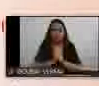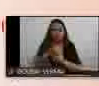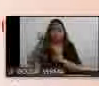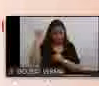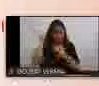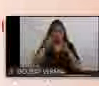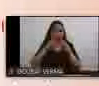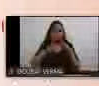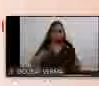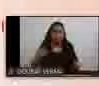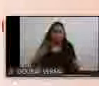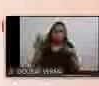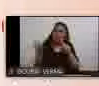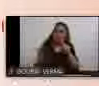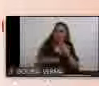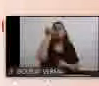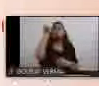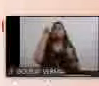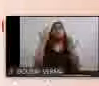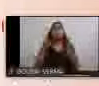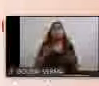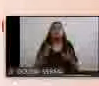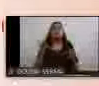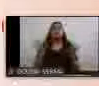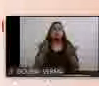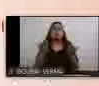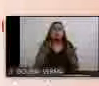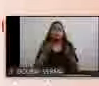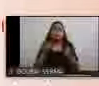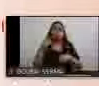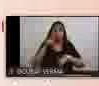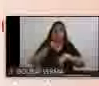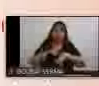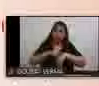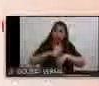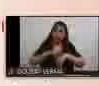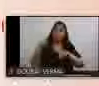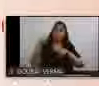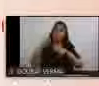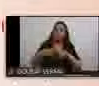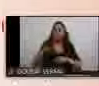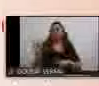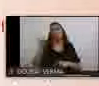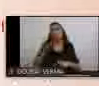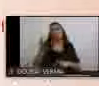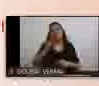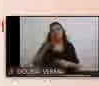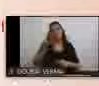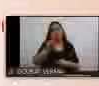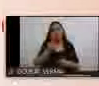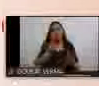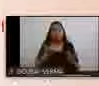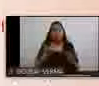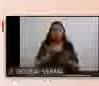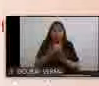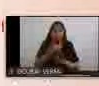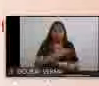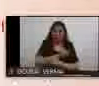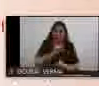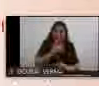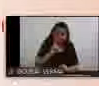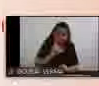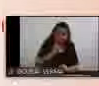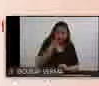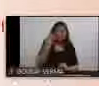दैट researchers have proved it time and again that in the first few years the neural